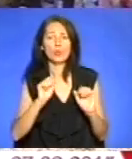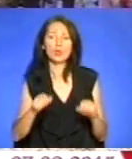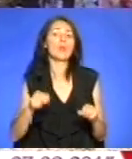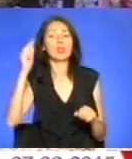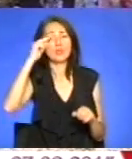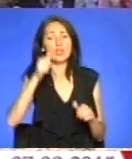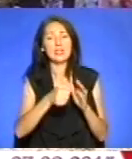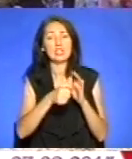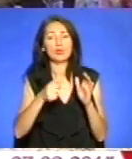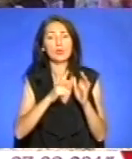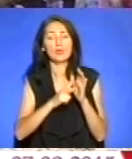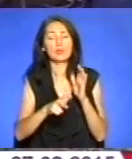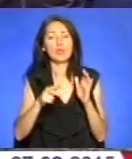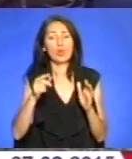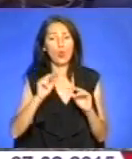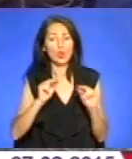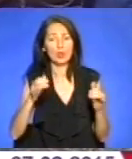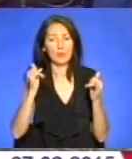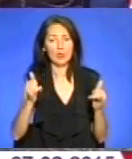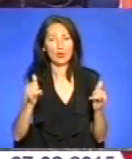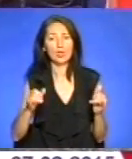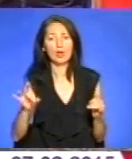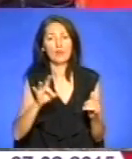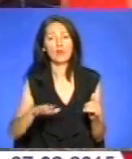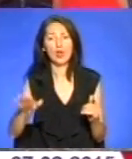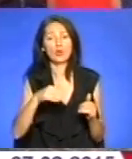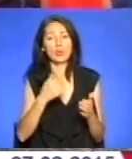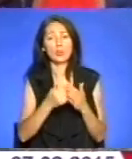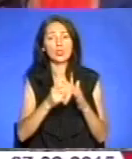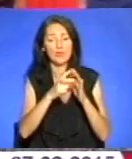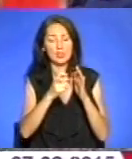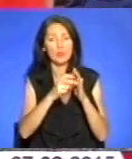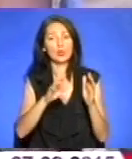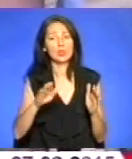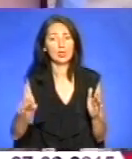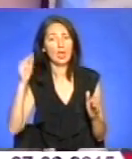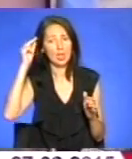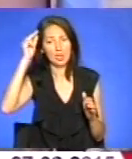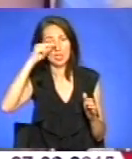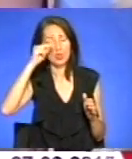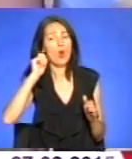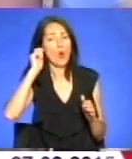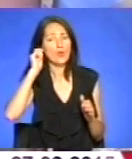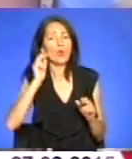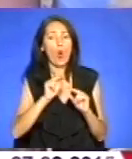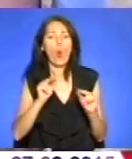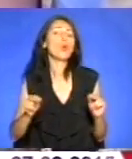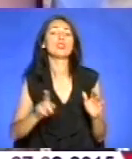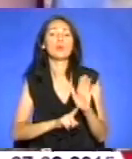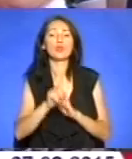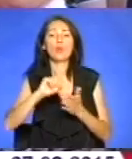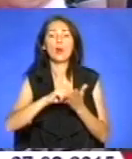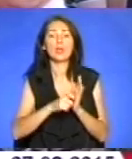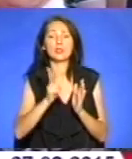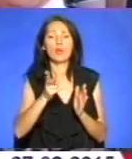650 учнів, сьогодні ж у мікрорайоні близько 800 дітей шкільного віку. Учні початкових класів Кутківецького